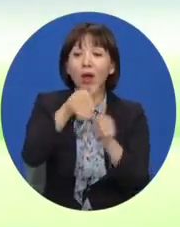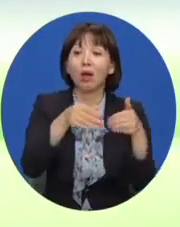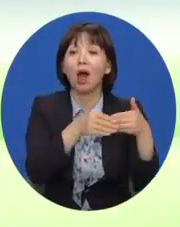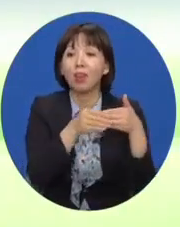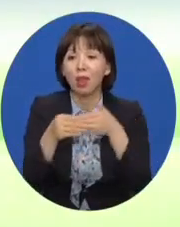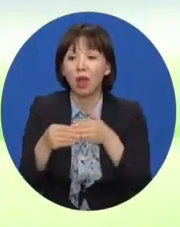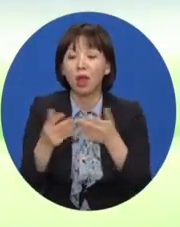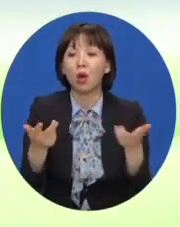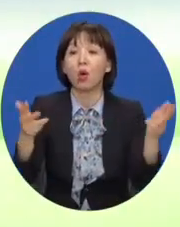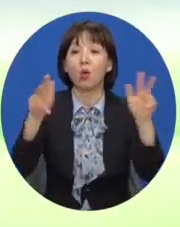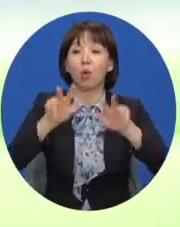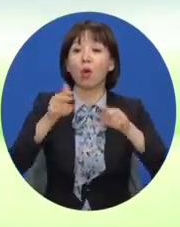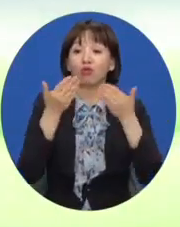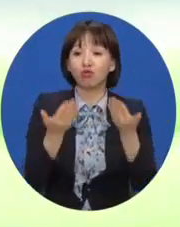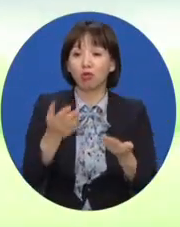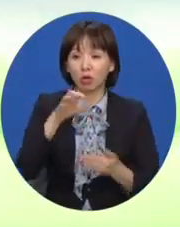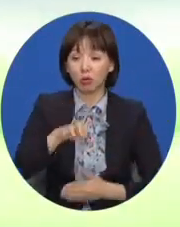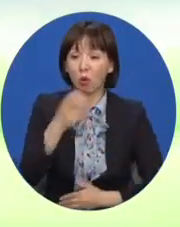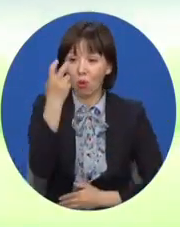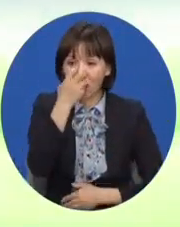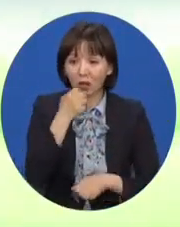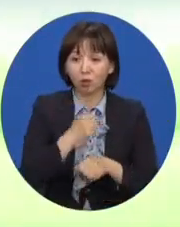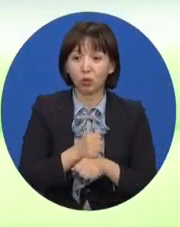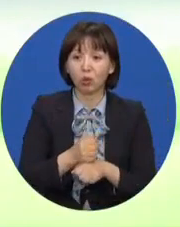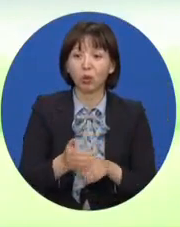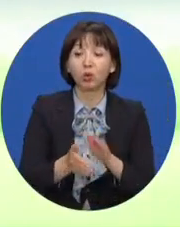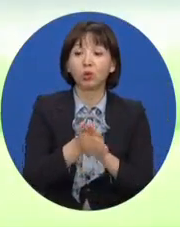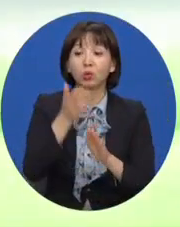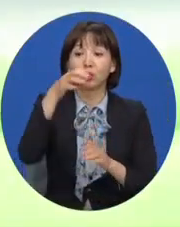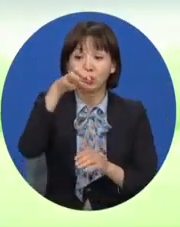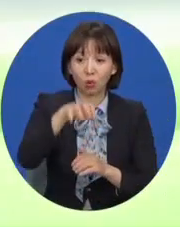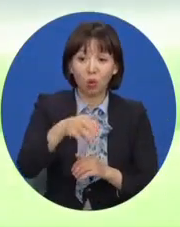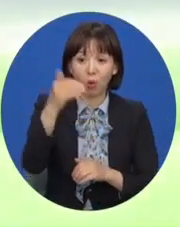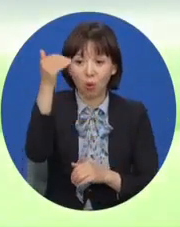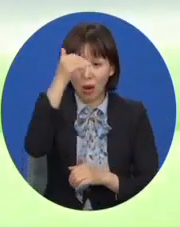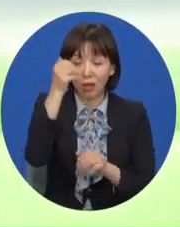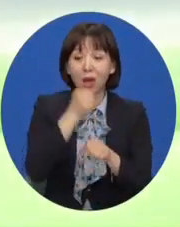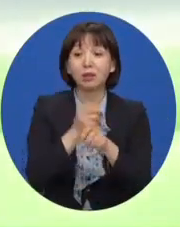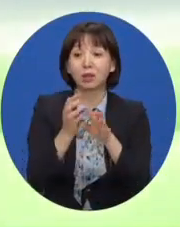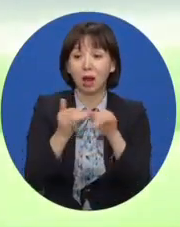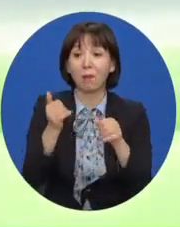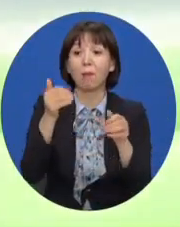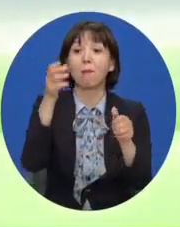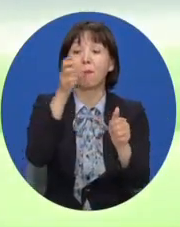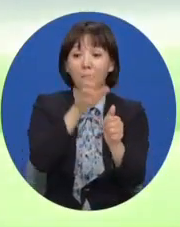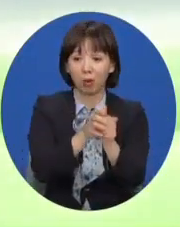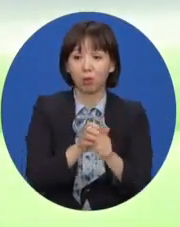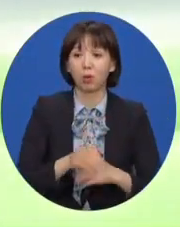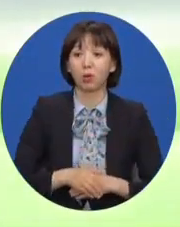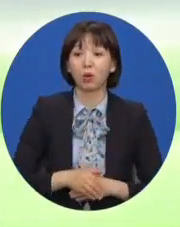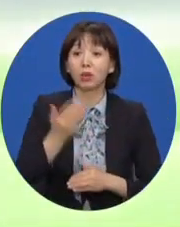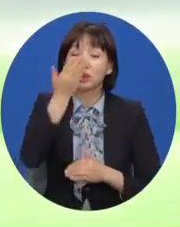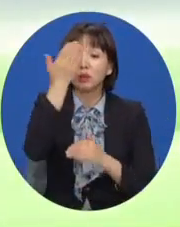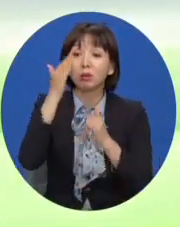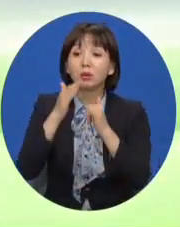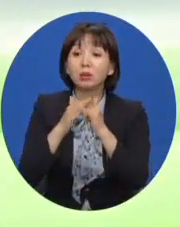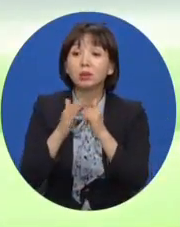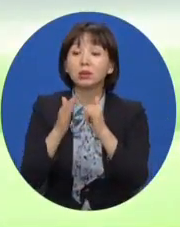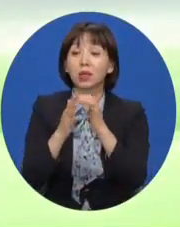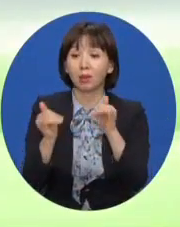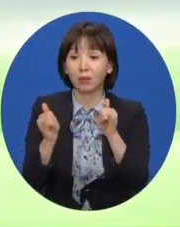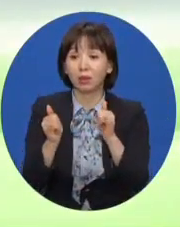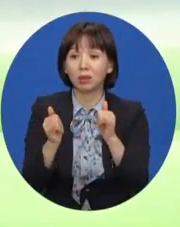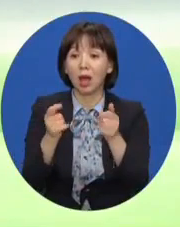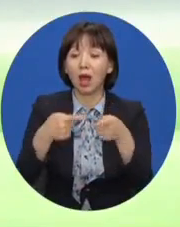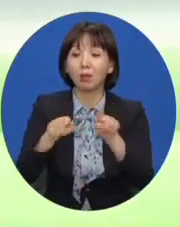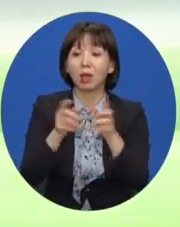또 공원 휴게소 또 관리원 또 도심지 관리원 이런 노인들을 만들고 일할 수 있는 걸 만들고 젊은이들은 함께 일할 수 있는